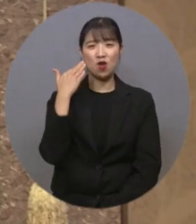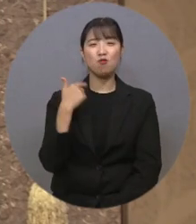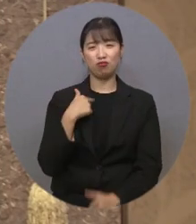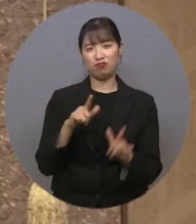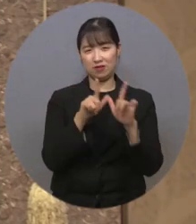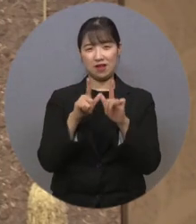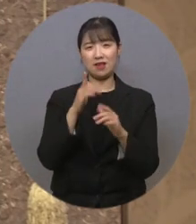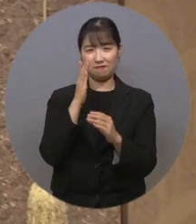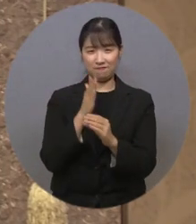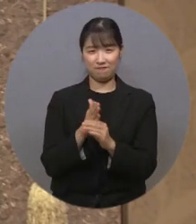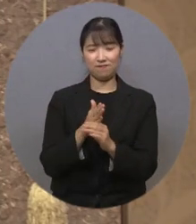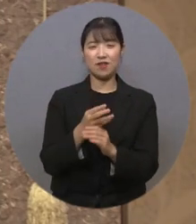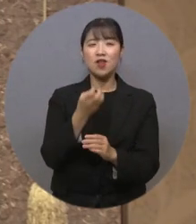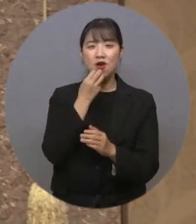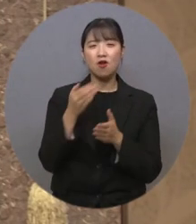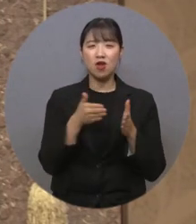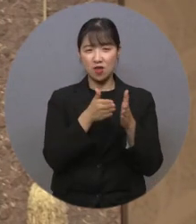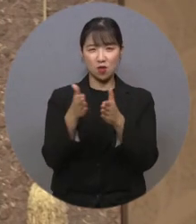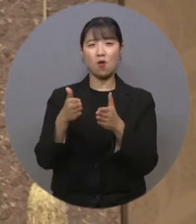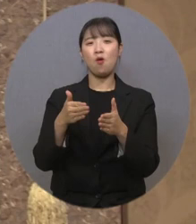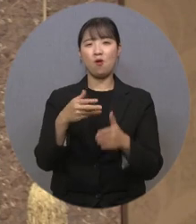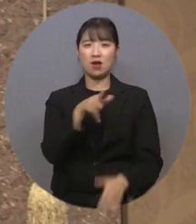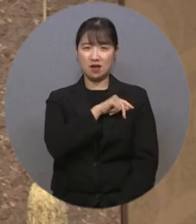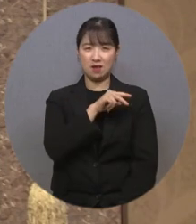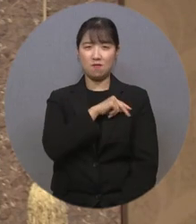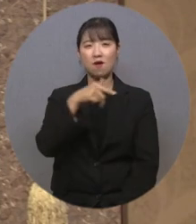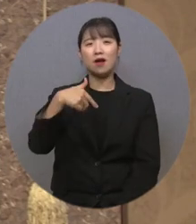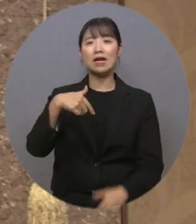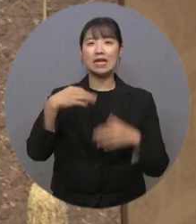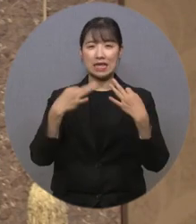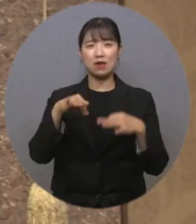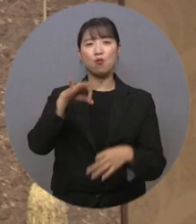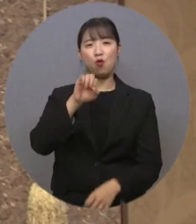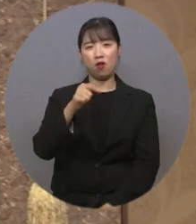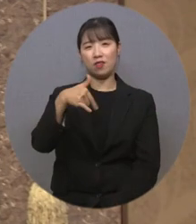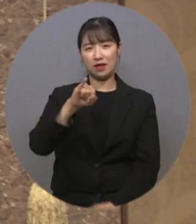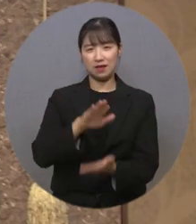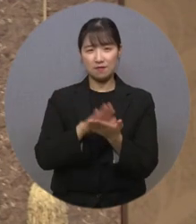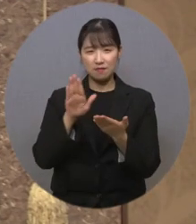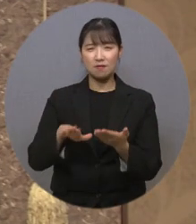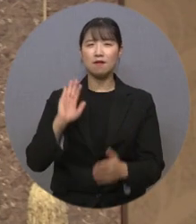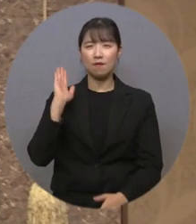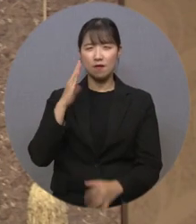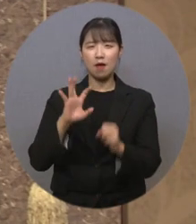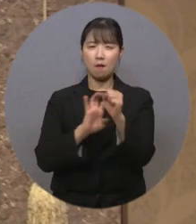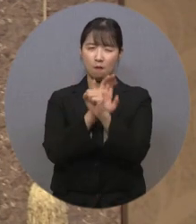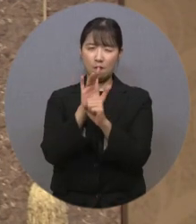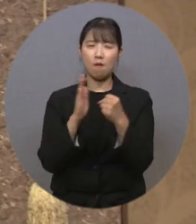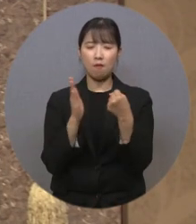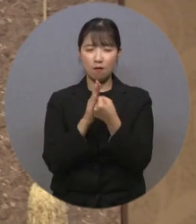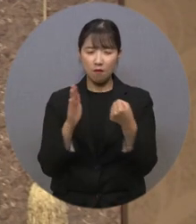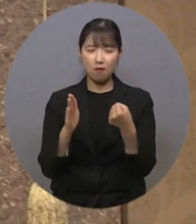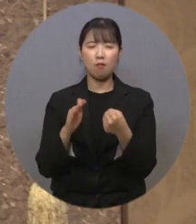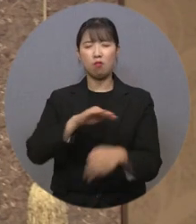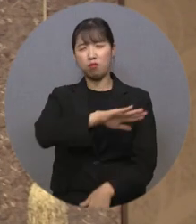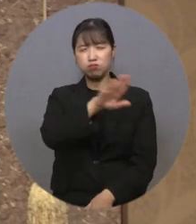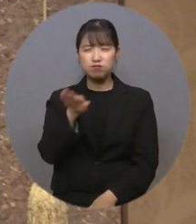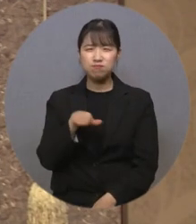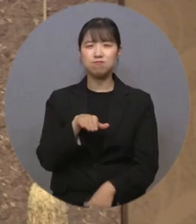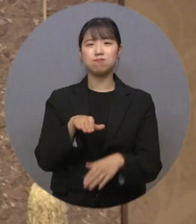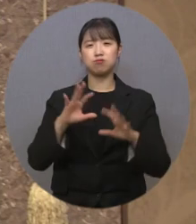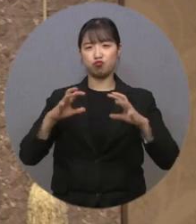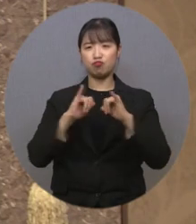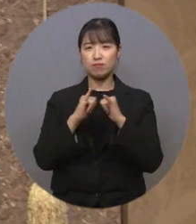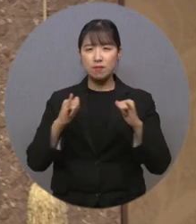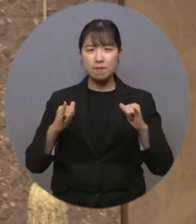있는 경기도의원 김원기입니다. 요즘 코로나 바이러스로 인해 가지고 모든